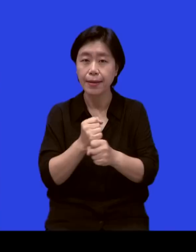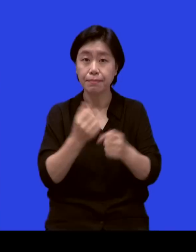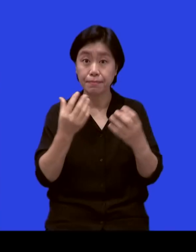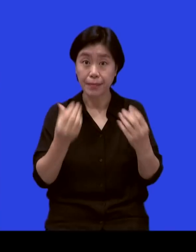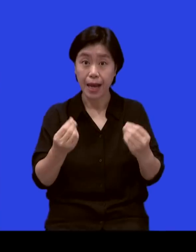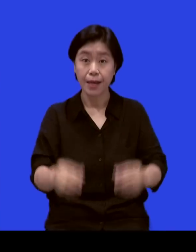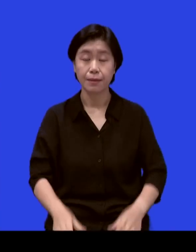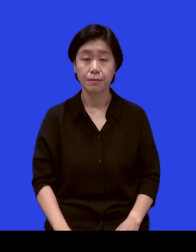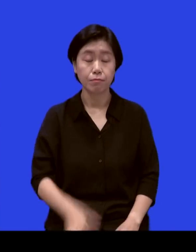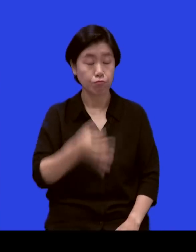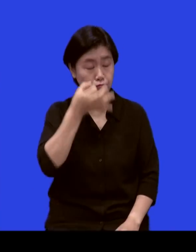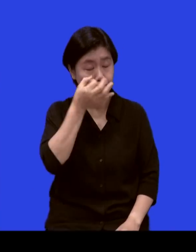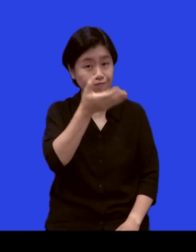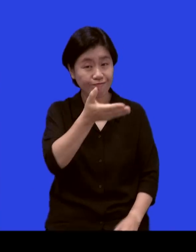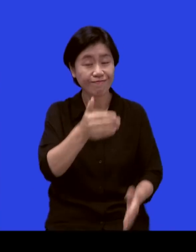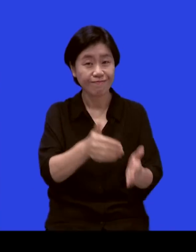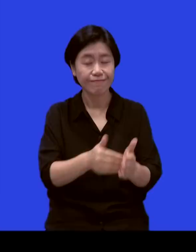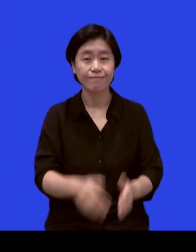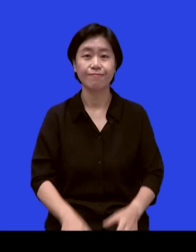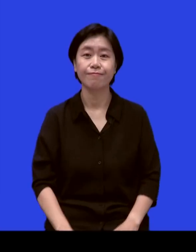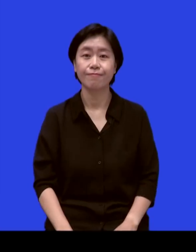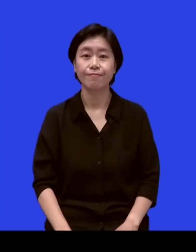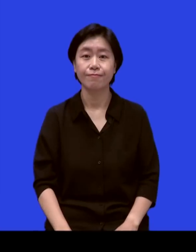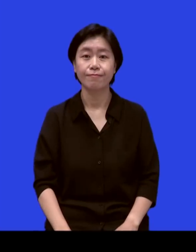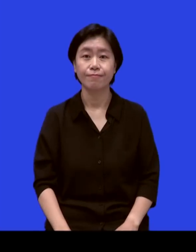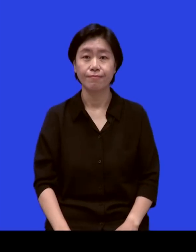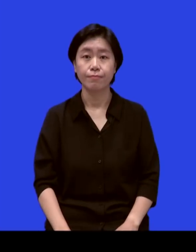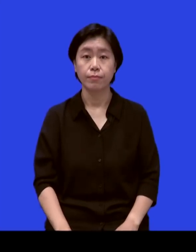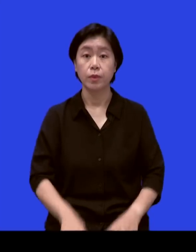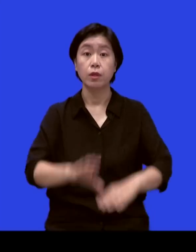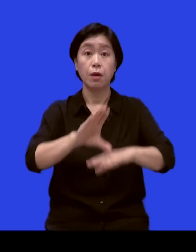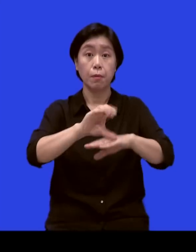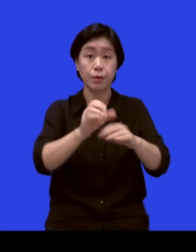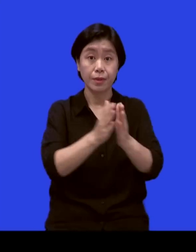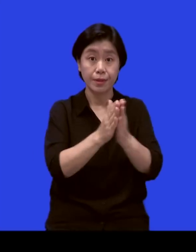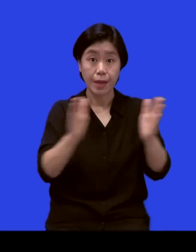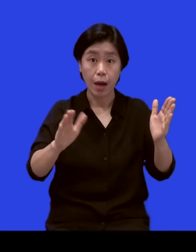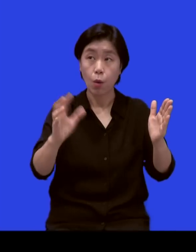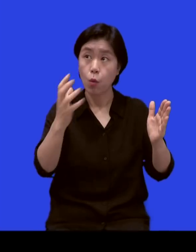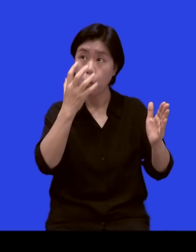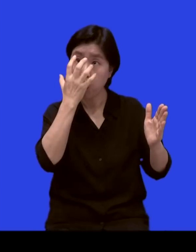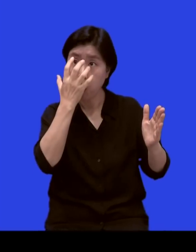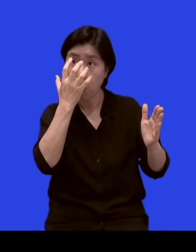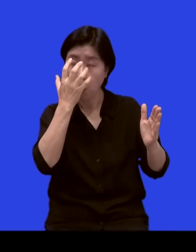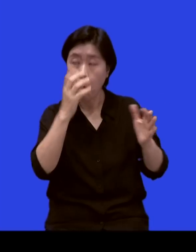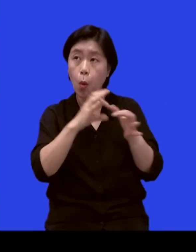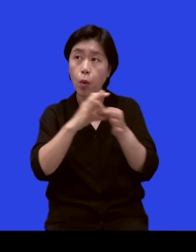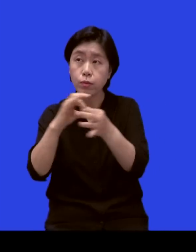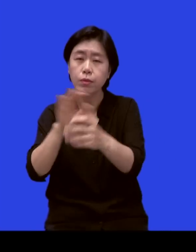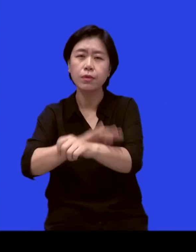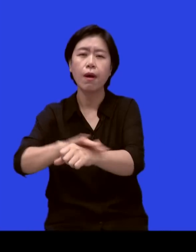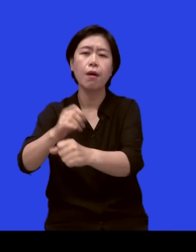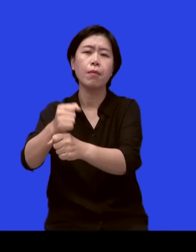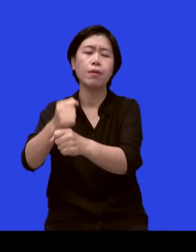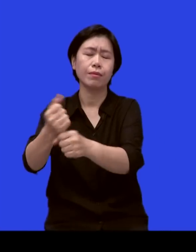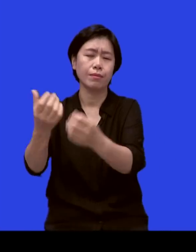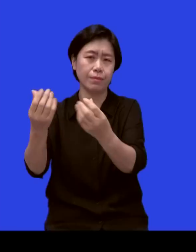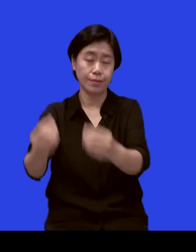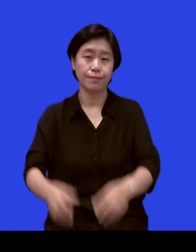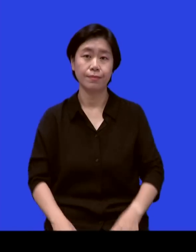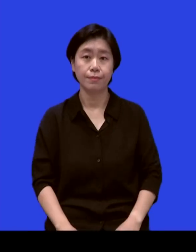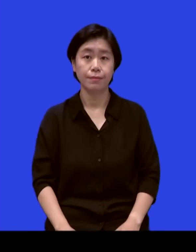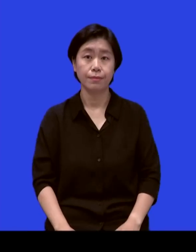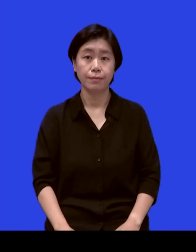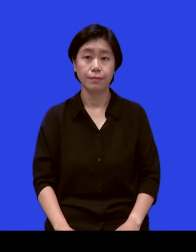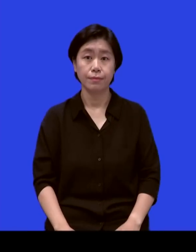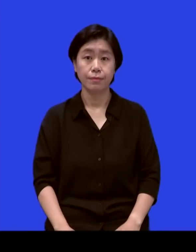앞에다가. 아. 그렇게 해가지고 이제 방송을 잘 진행을 하고 있었죠. 네네. 근데 이제 어느 날